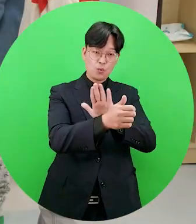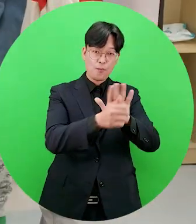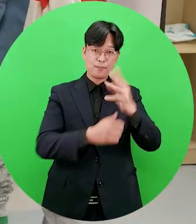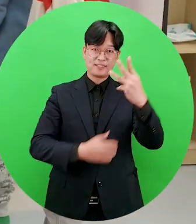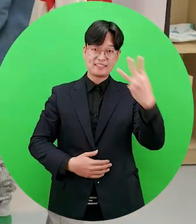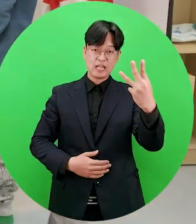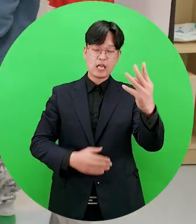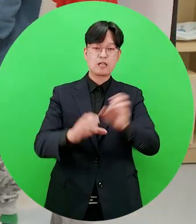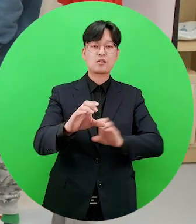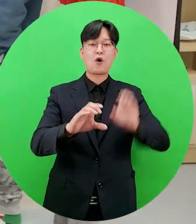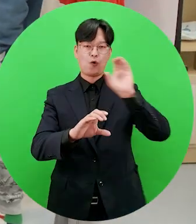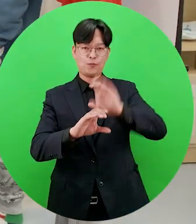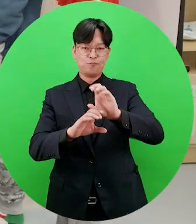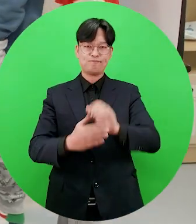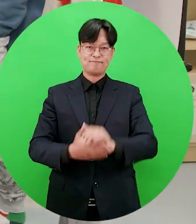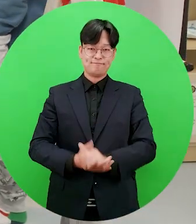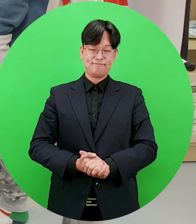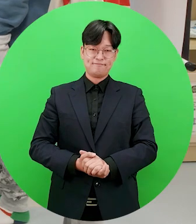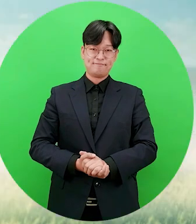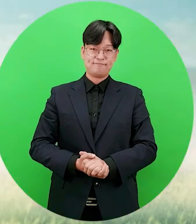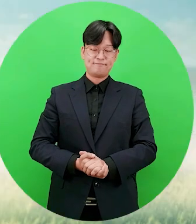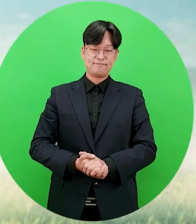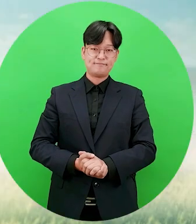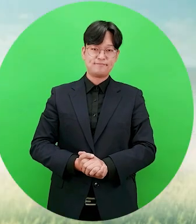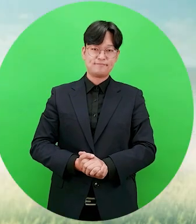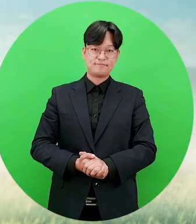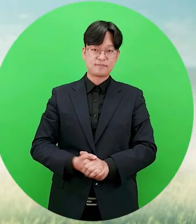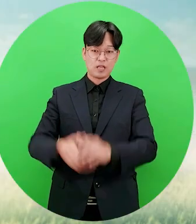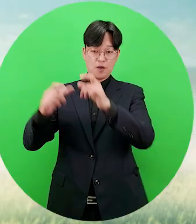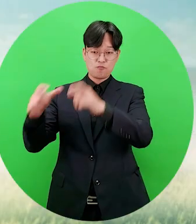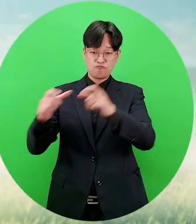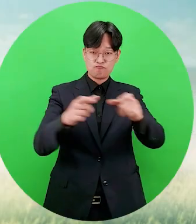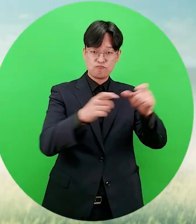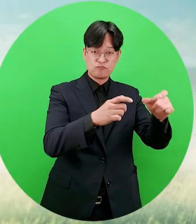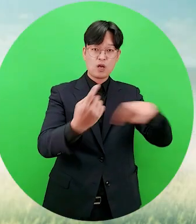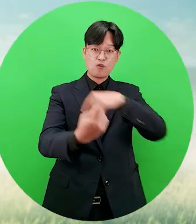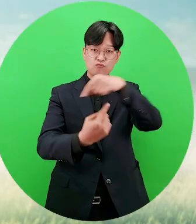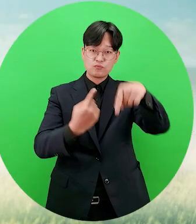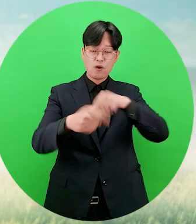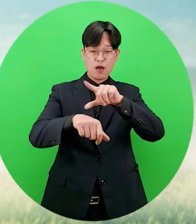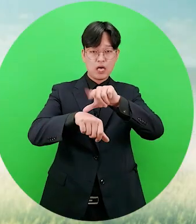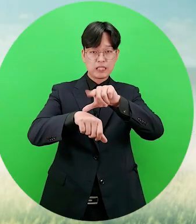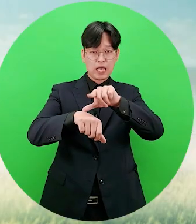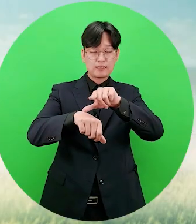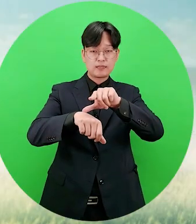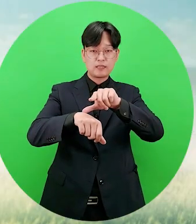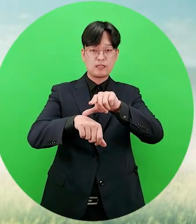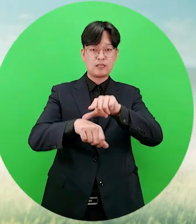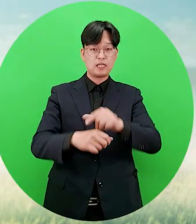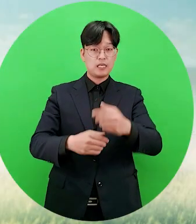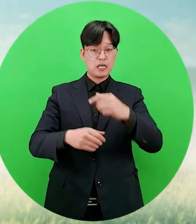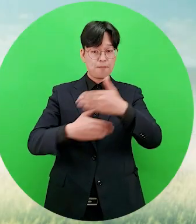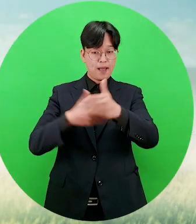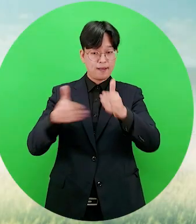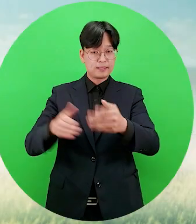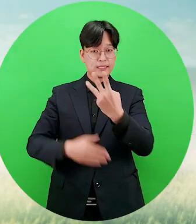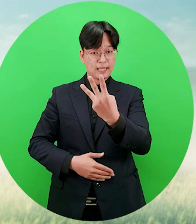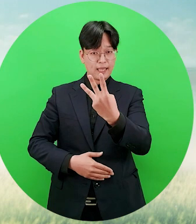교실을 추가 설치합니다. 구별로 운영 중인 시간제 보육실은 3개 반에서